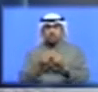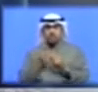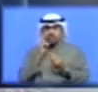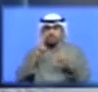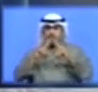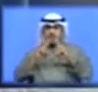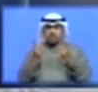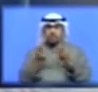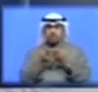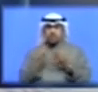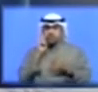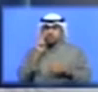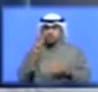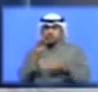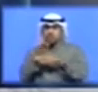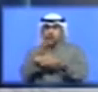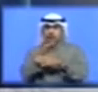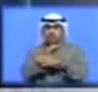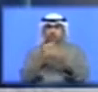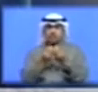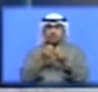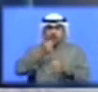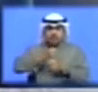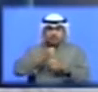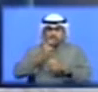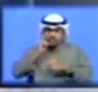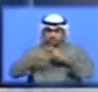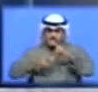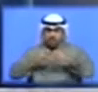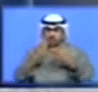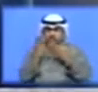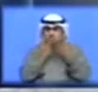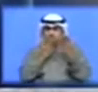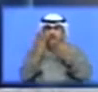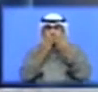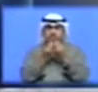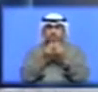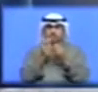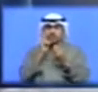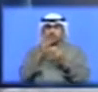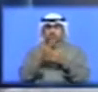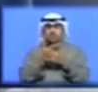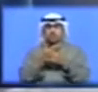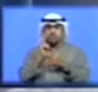المؤتمر فيه محاضرات وورش مكثفة طواله لما لهذه الأمراض من أهمية